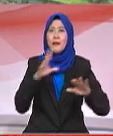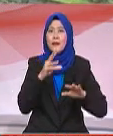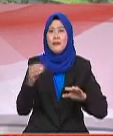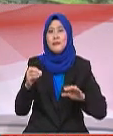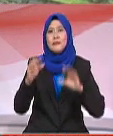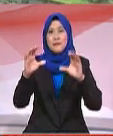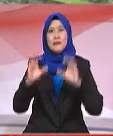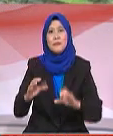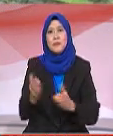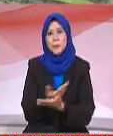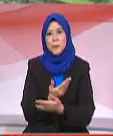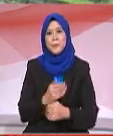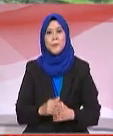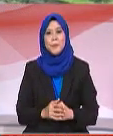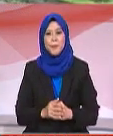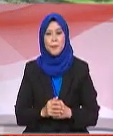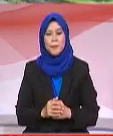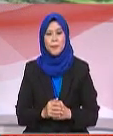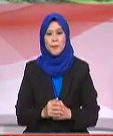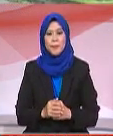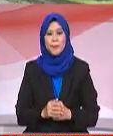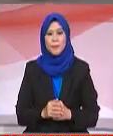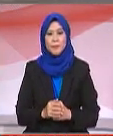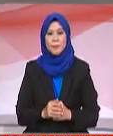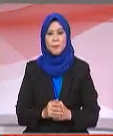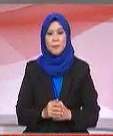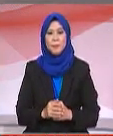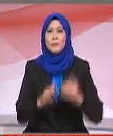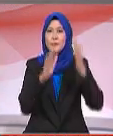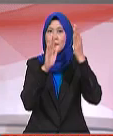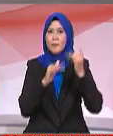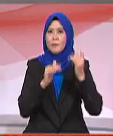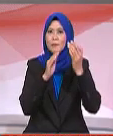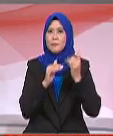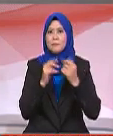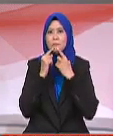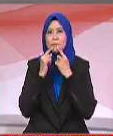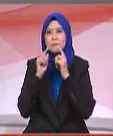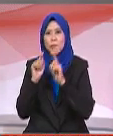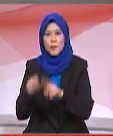semoga anak-anak menjawab dengan tenang lah.